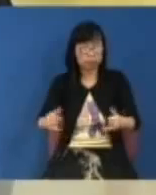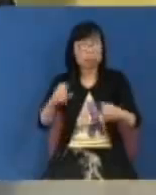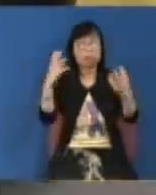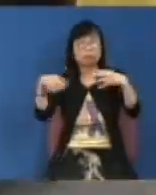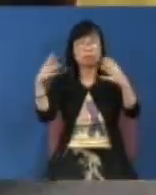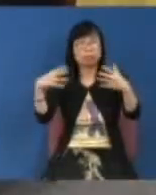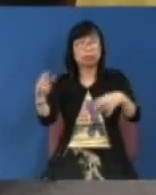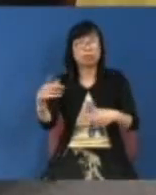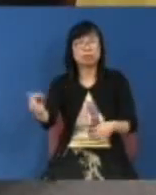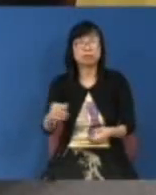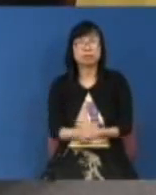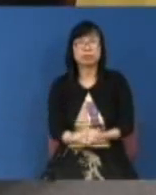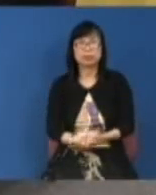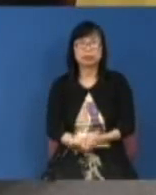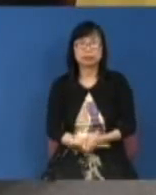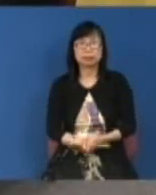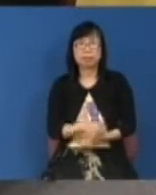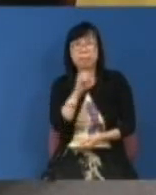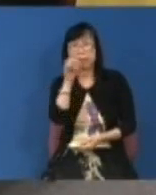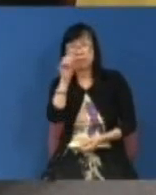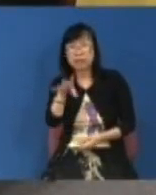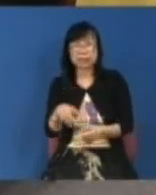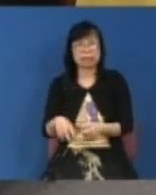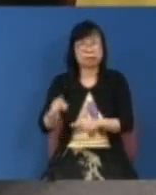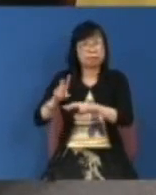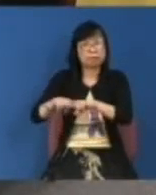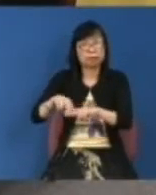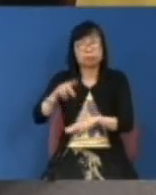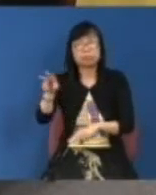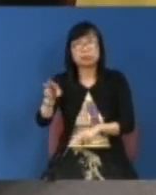班人有哪一點是相似的？